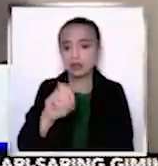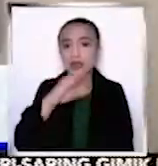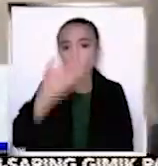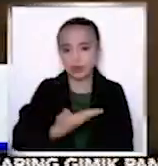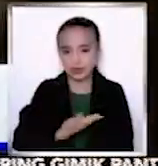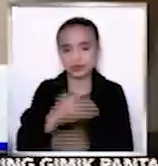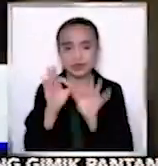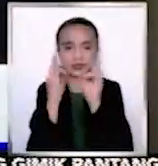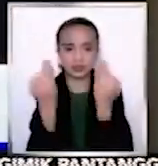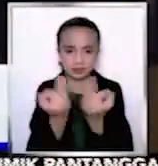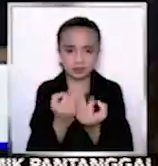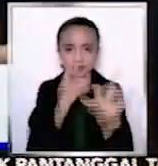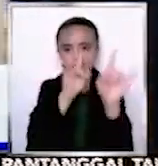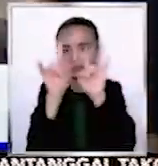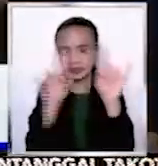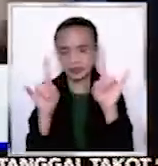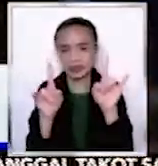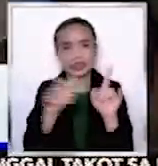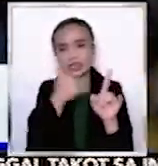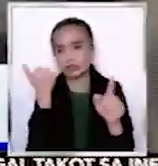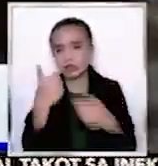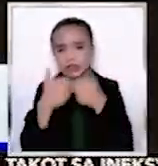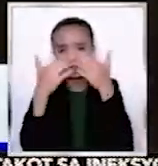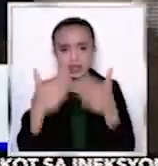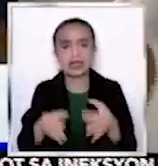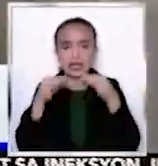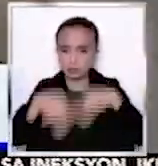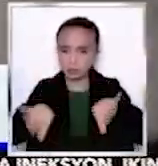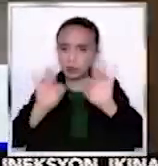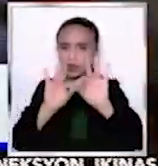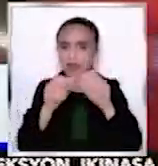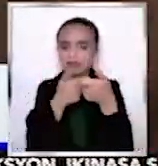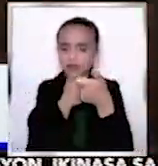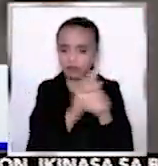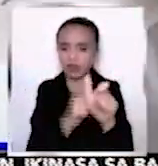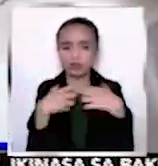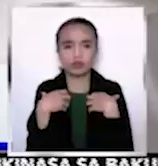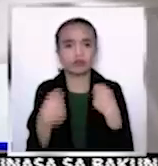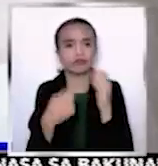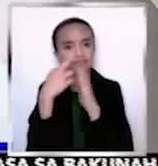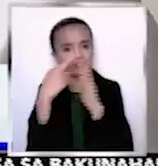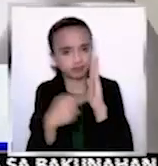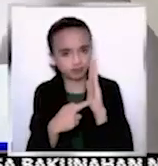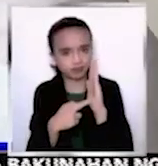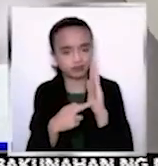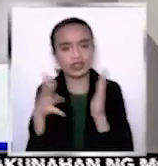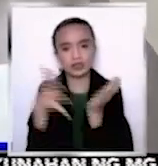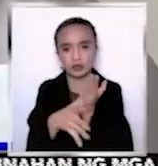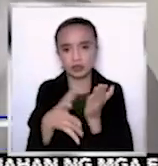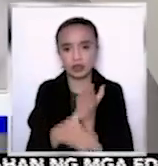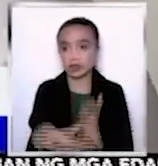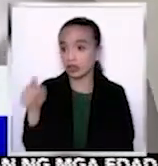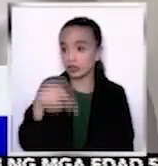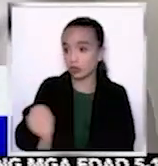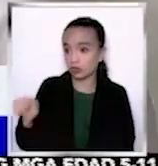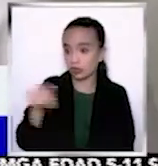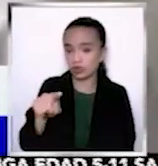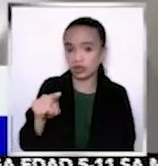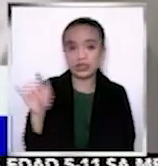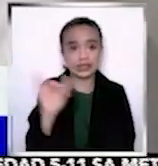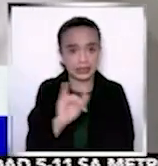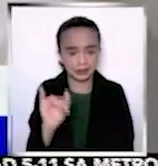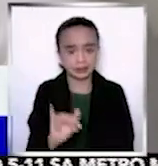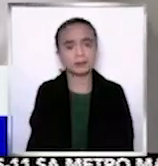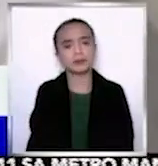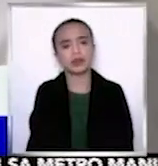pang kandidato basta sumunod lang sa health protocols at guidelines ng COMELEC. Those candidates also